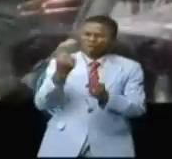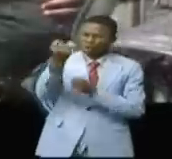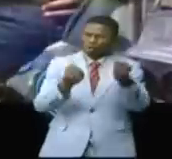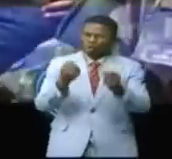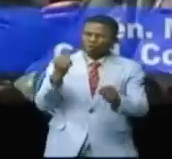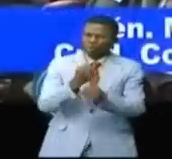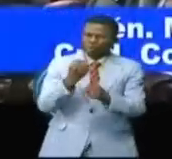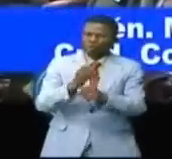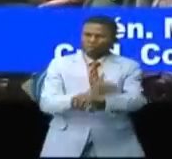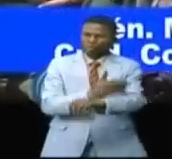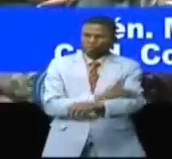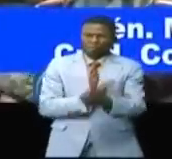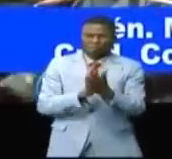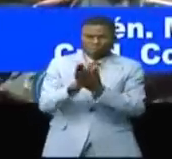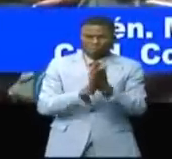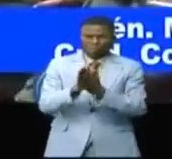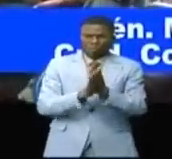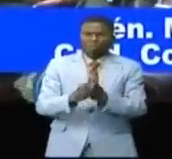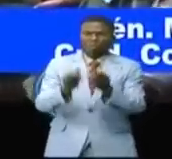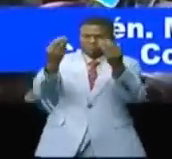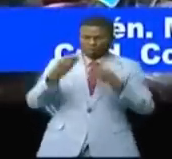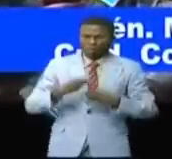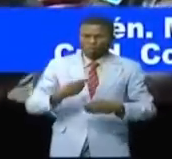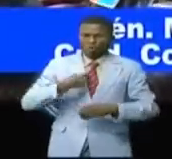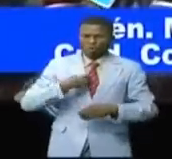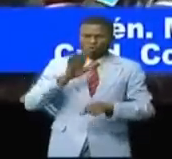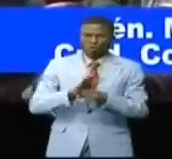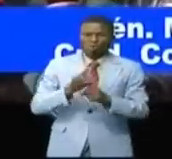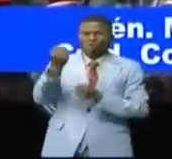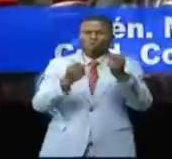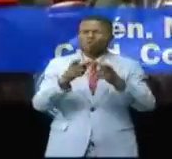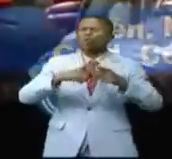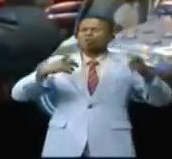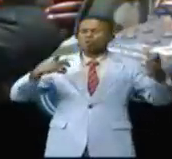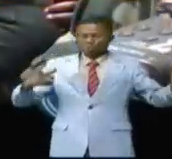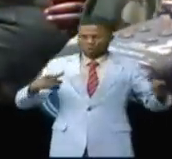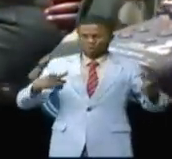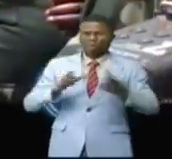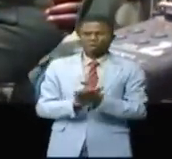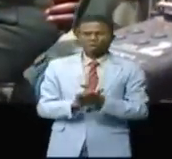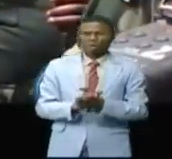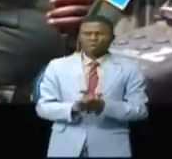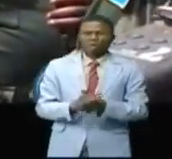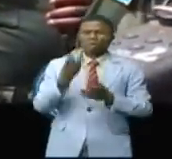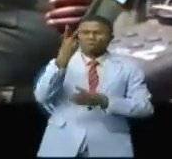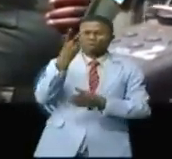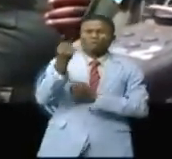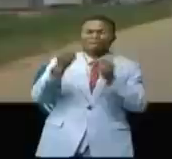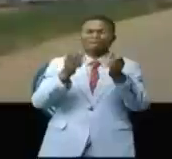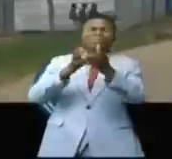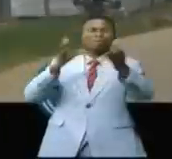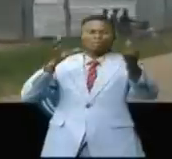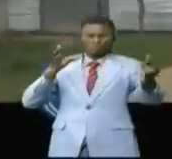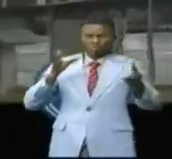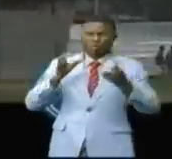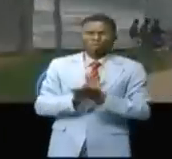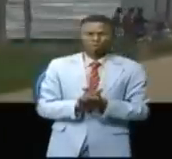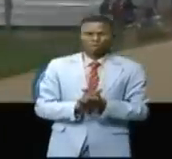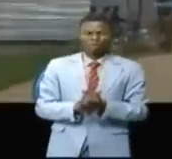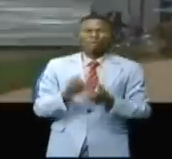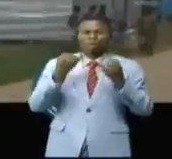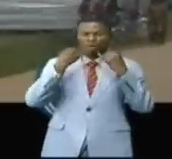oui je souhaite comme un con mais la force surtout à peine si j'ai pu en avoir deux camions bennes il s'est signalé